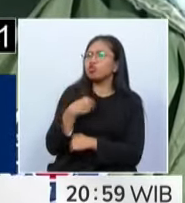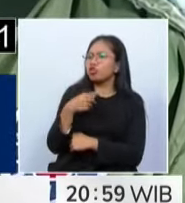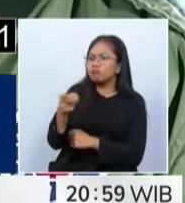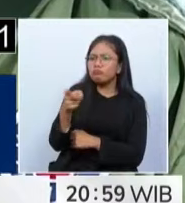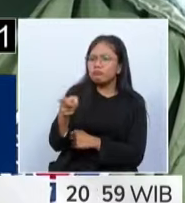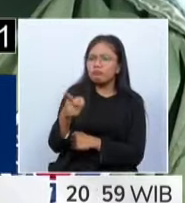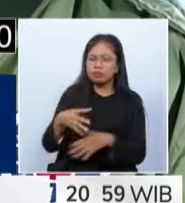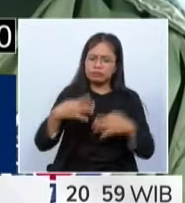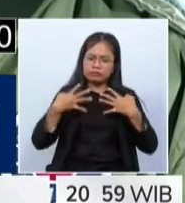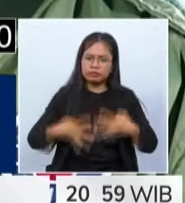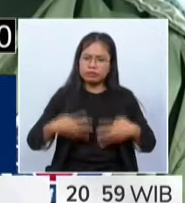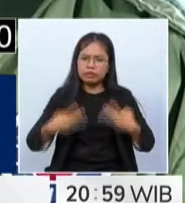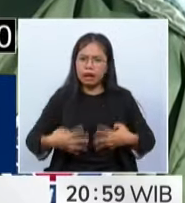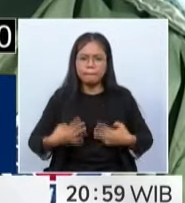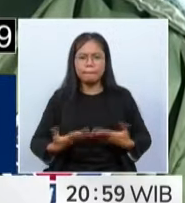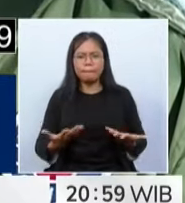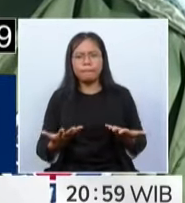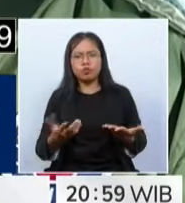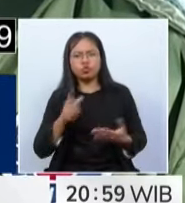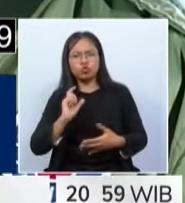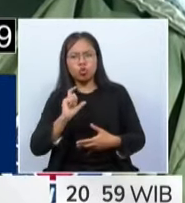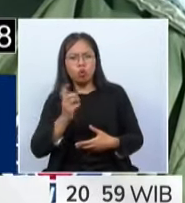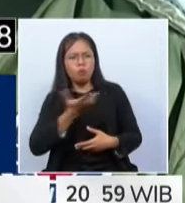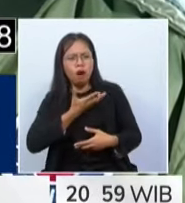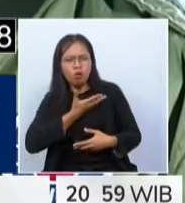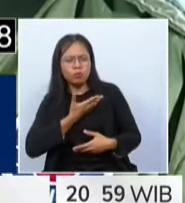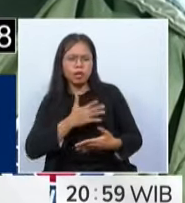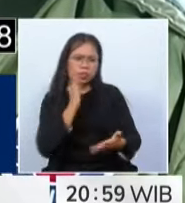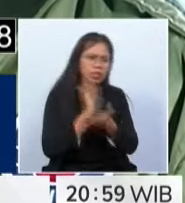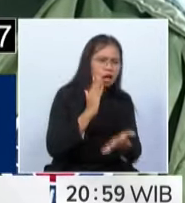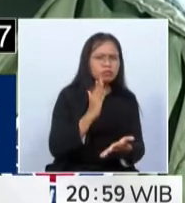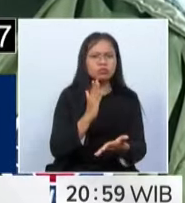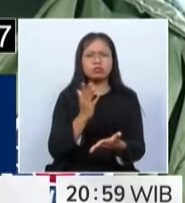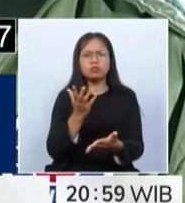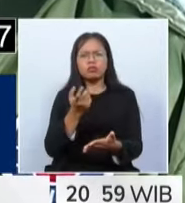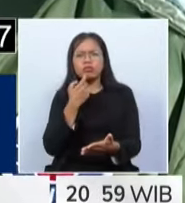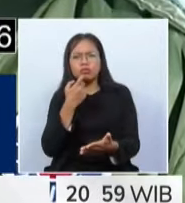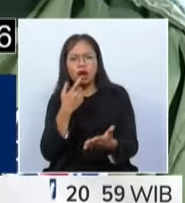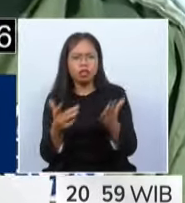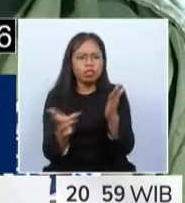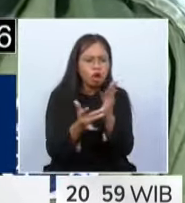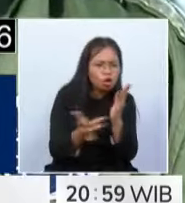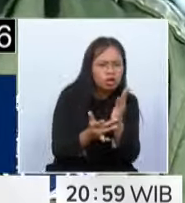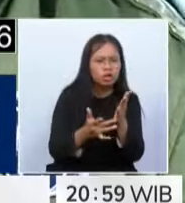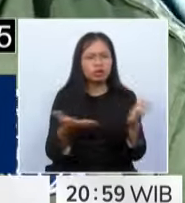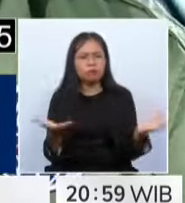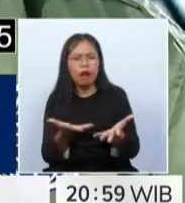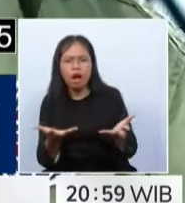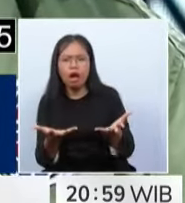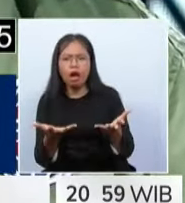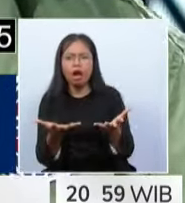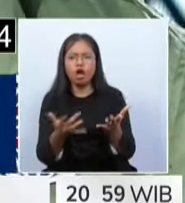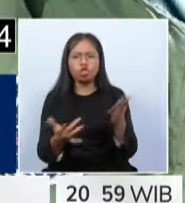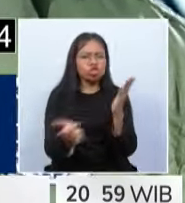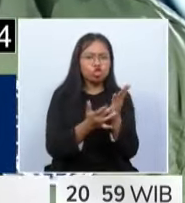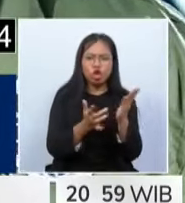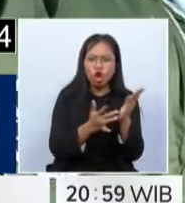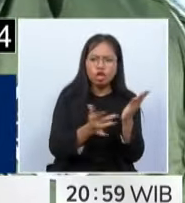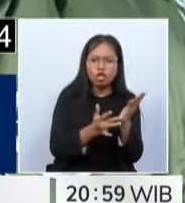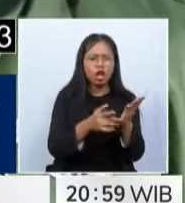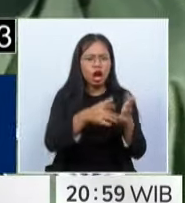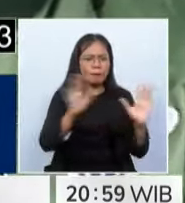dalam mengambil keputusan tentang teknologi yang mana yang kita prioritaskan